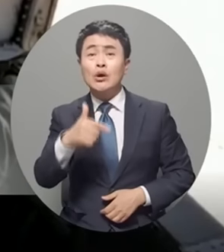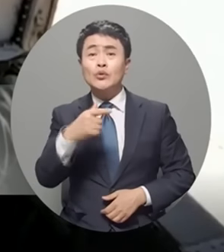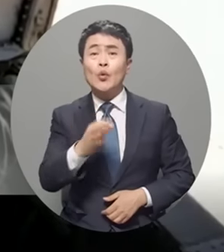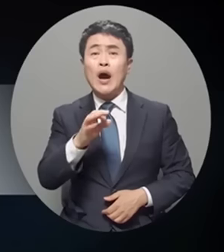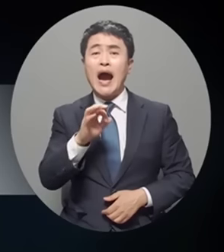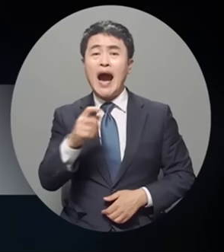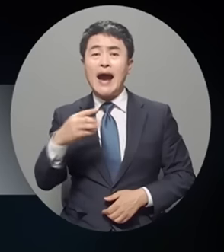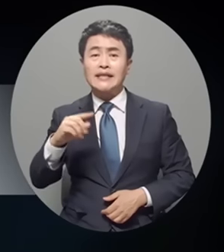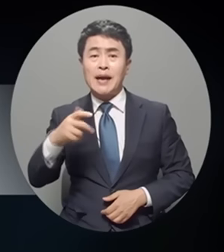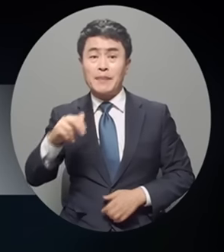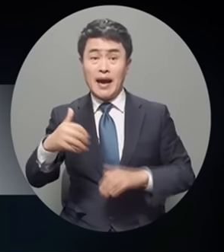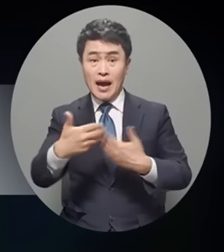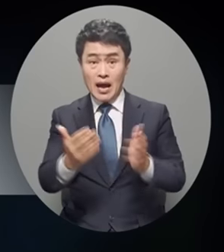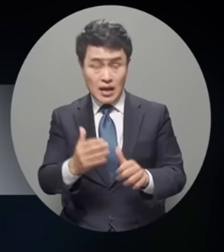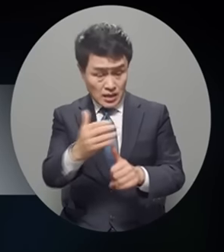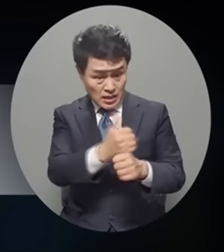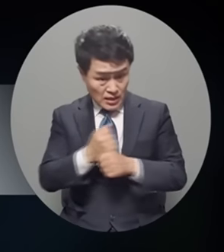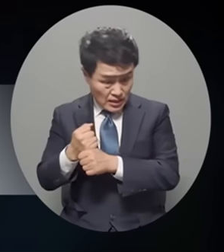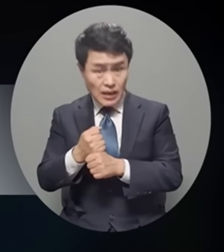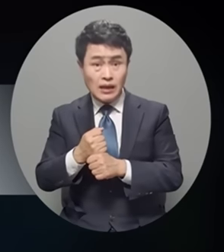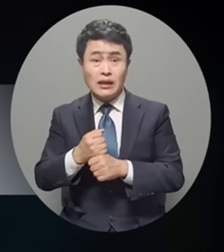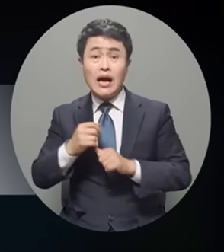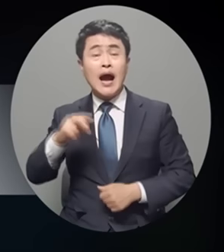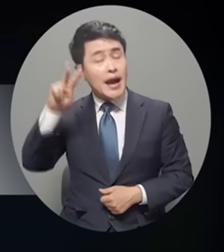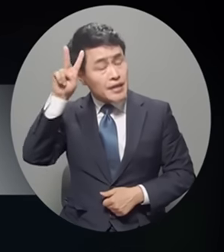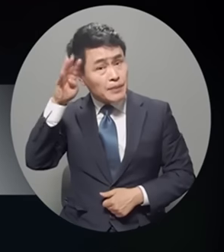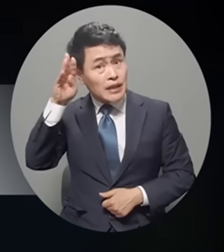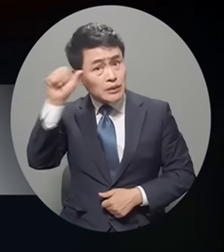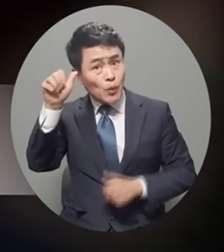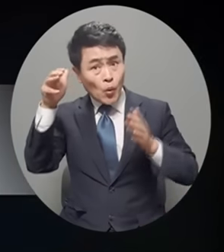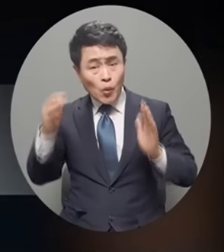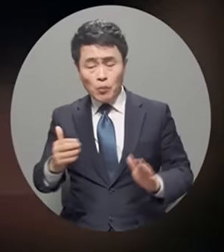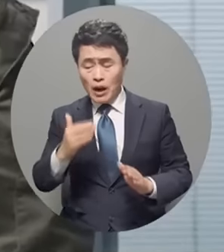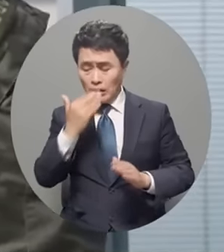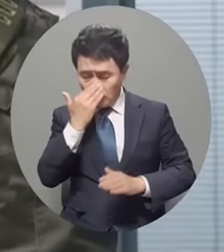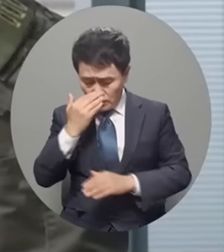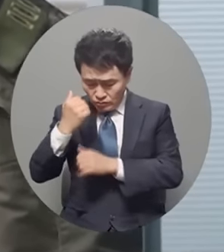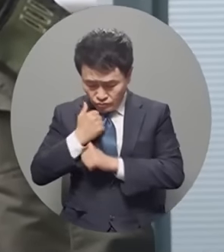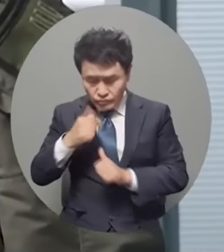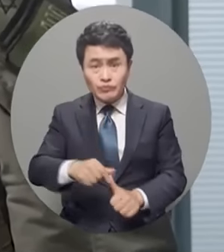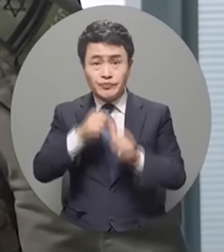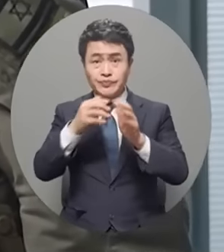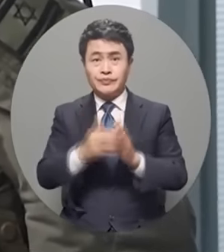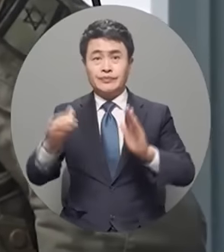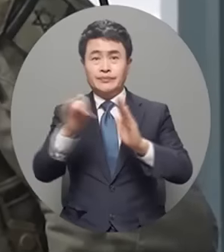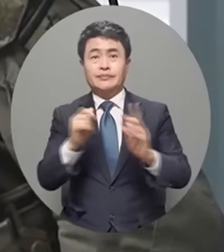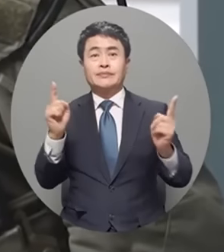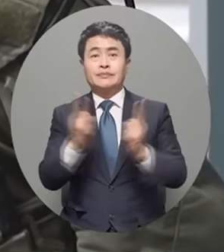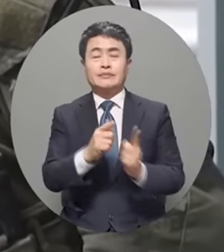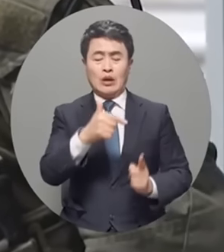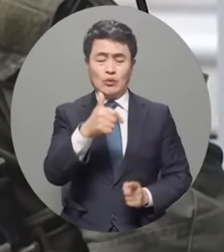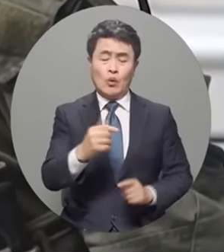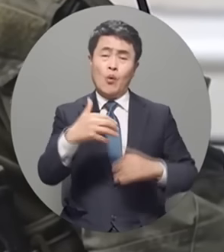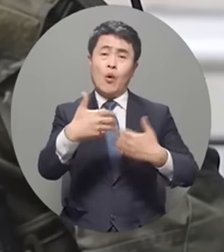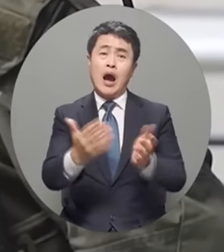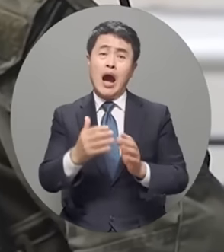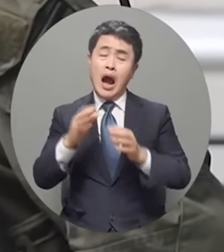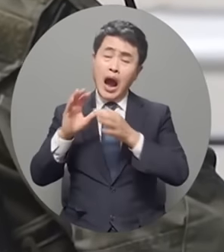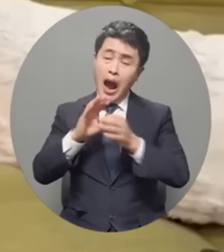아르가마니. 피랍 245일 만에 이스라엘군에 구출됐습니다. 가족과 만난 노아는 연신 기쁨의